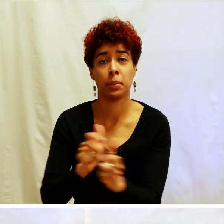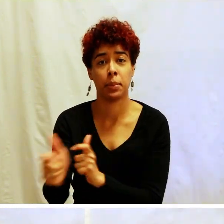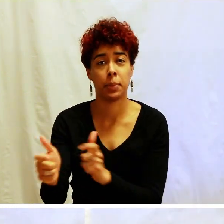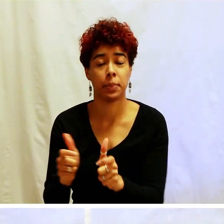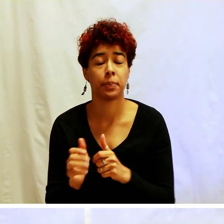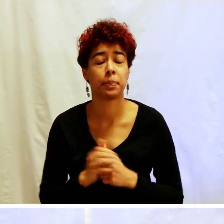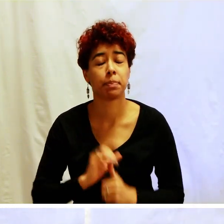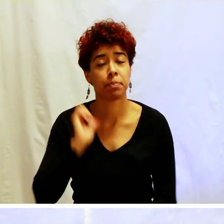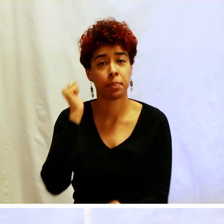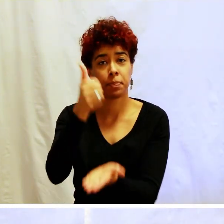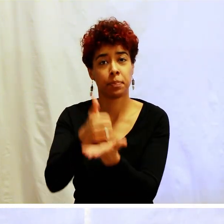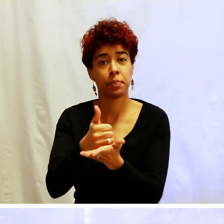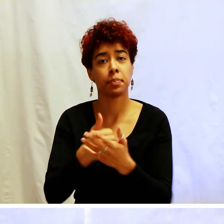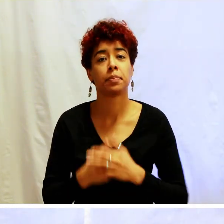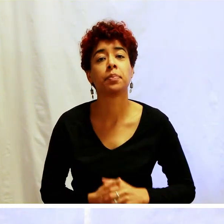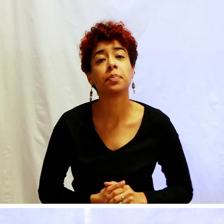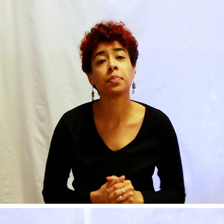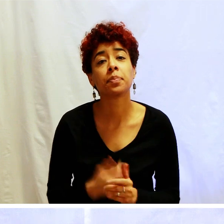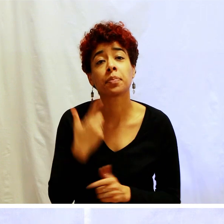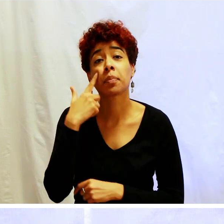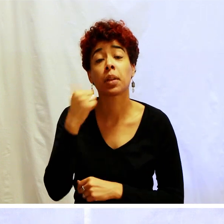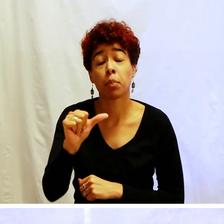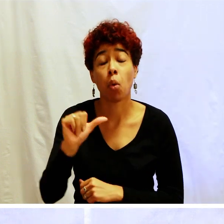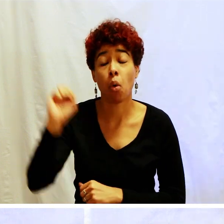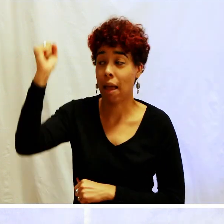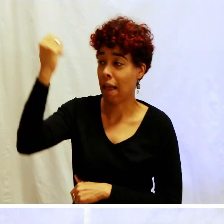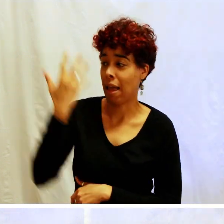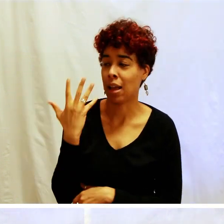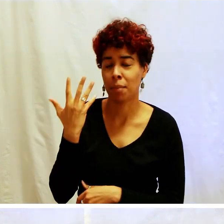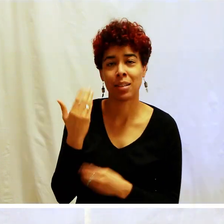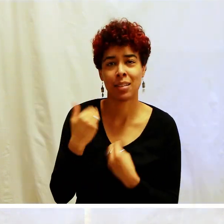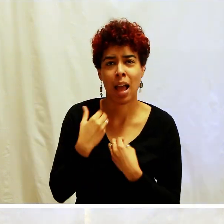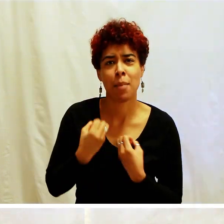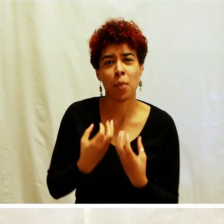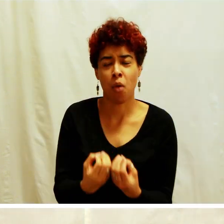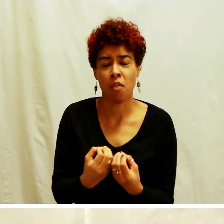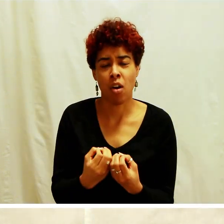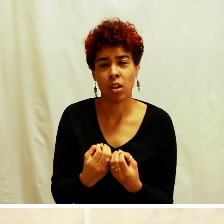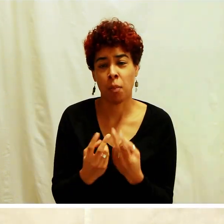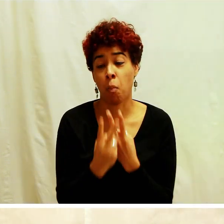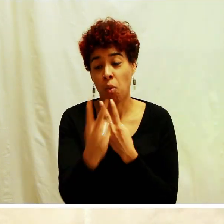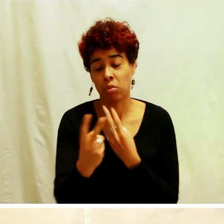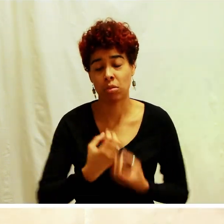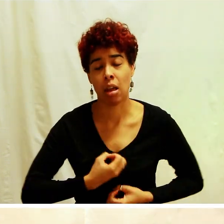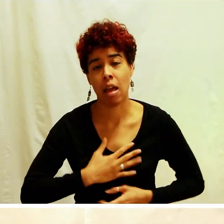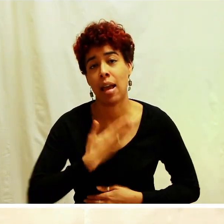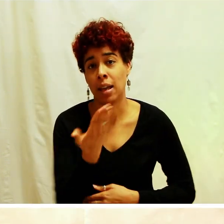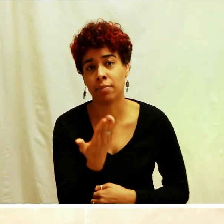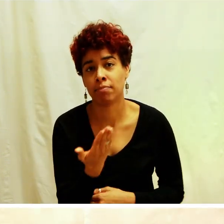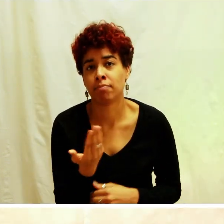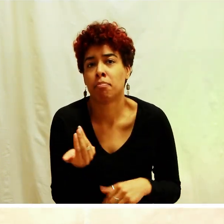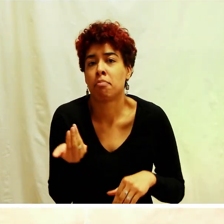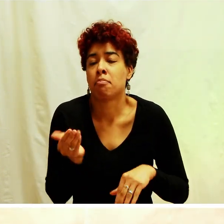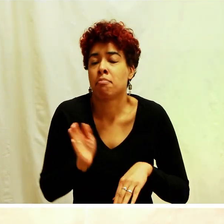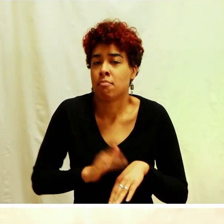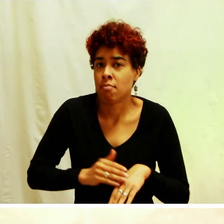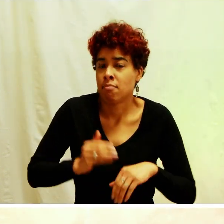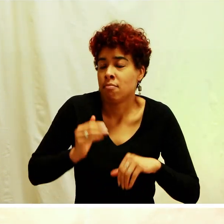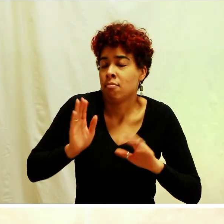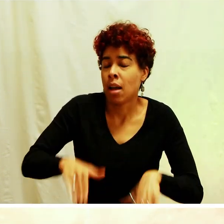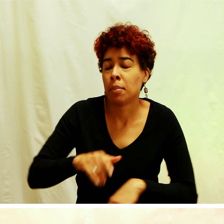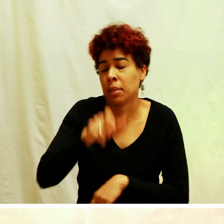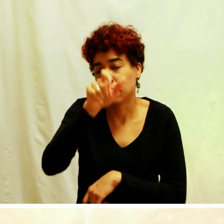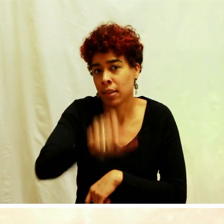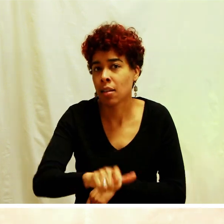Amen. On voit que la grâce de Dieu te pousse à aimer ton prochain, même si peut-être en face de toi, quelqu'un est difficile, quelqu'un a un